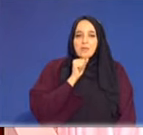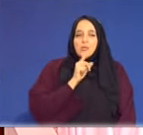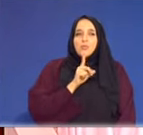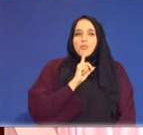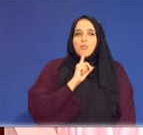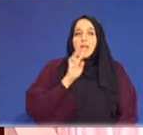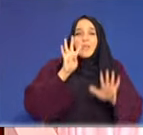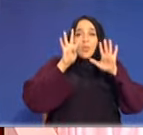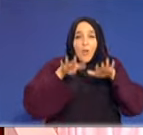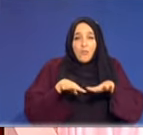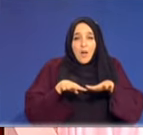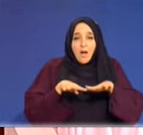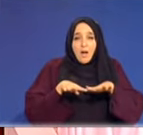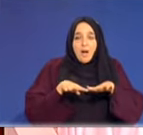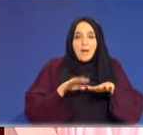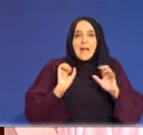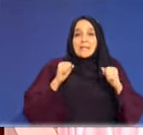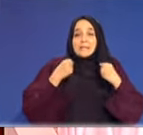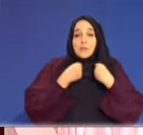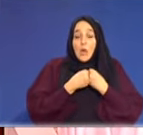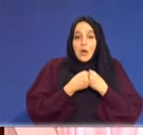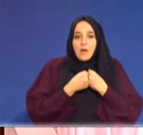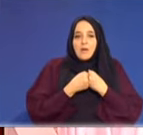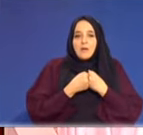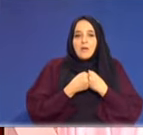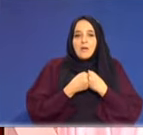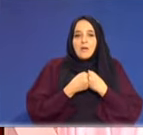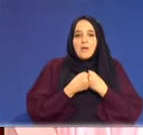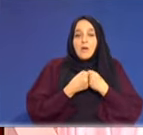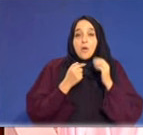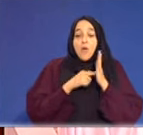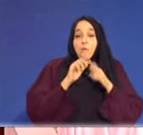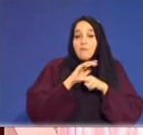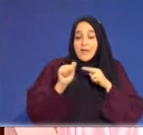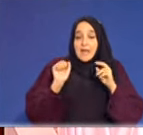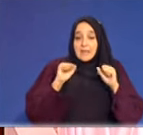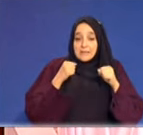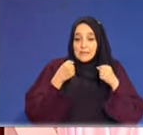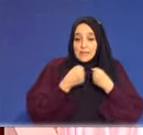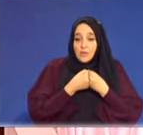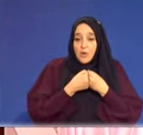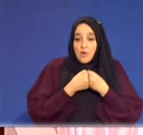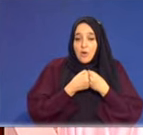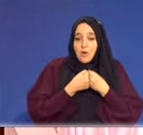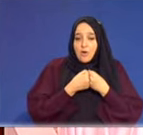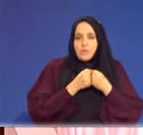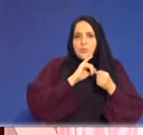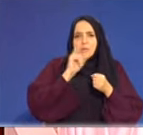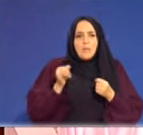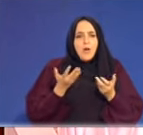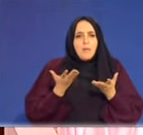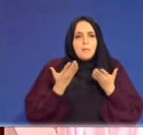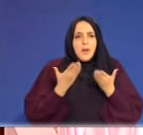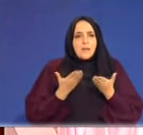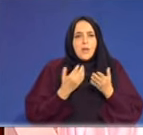قريب 9 أشهر ملي دار أكسيدان. نعم. وكي دار أكسيدان دركا ودرك ما بنا والو، تعرفي ولدي